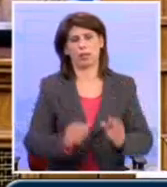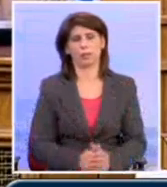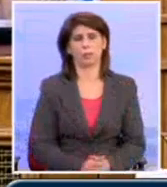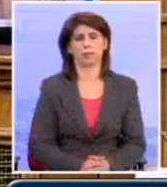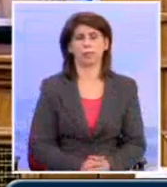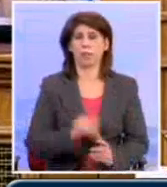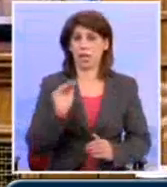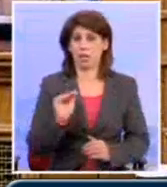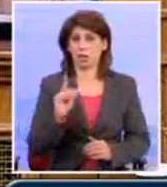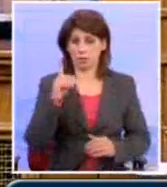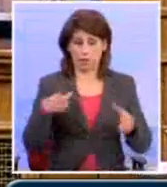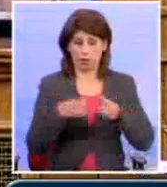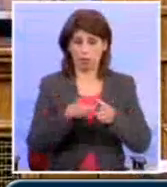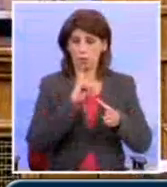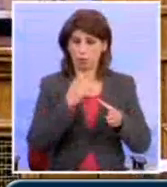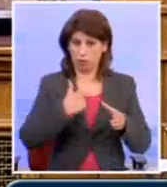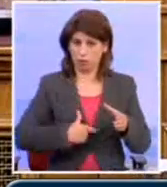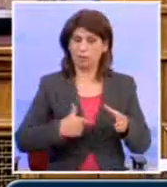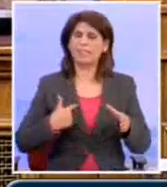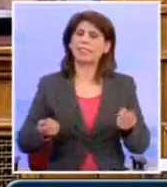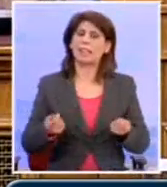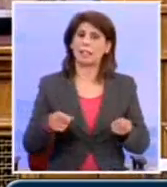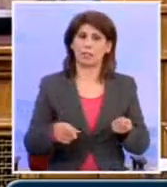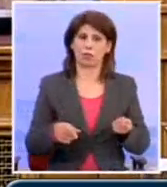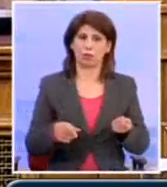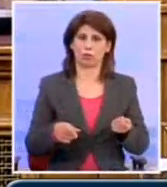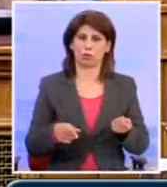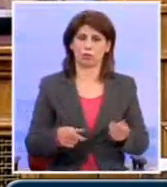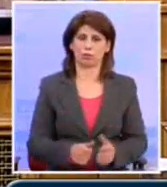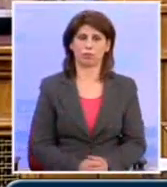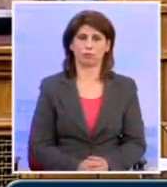Το ερώτημα είναι μια επιτροπή σαν τη δική μας. Τι μπορεί να κάνει αυτό.